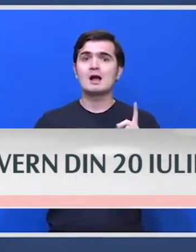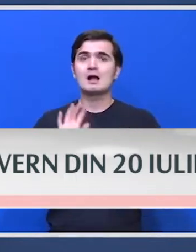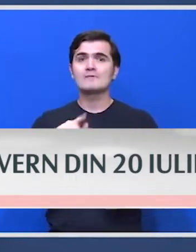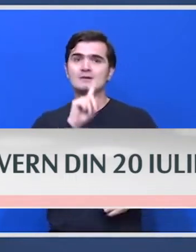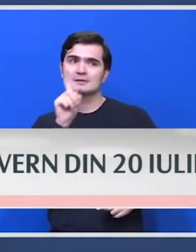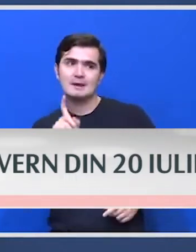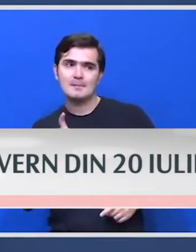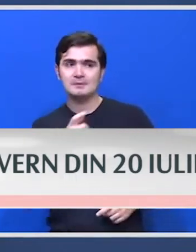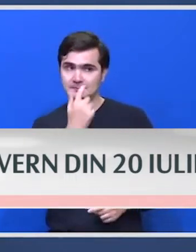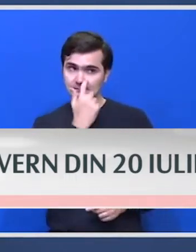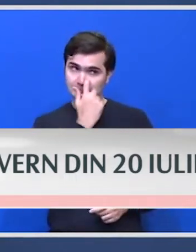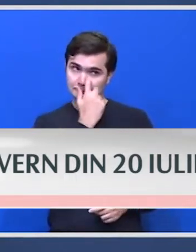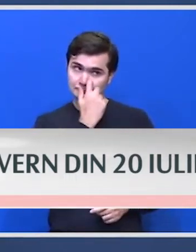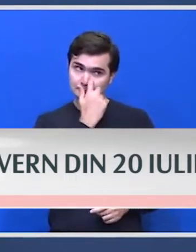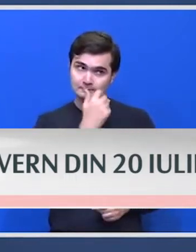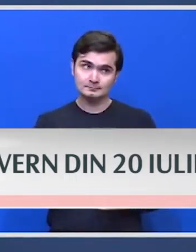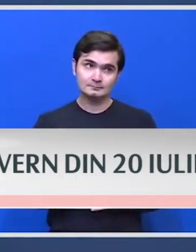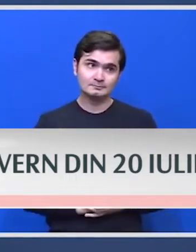întrebări.